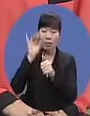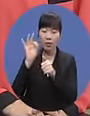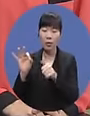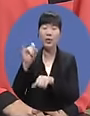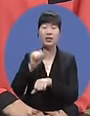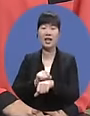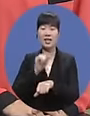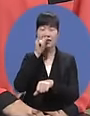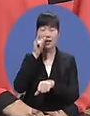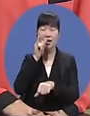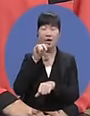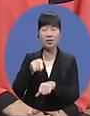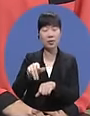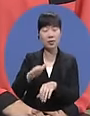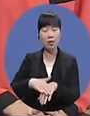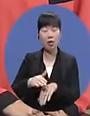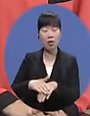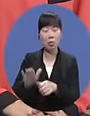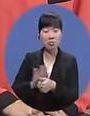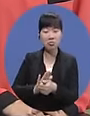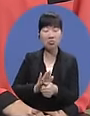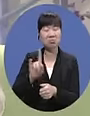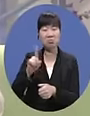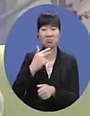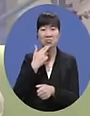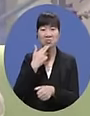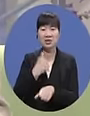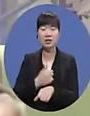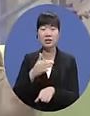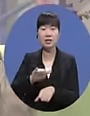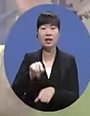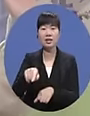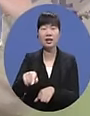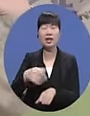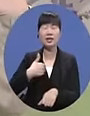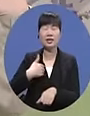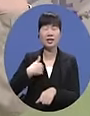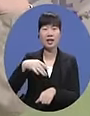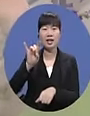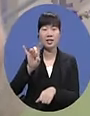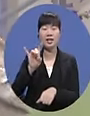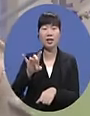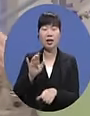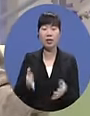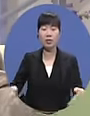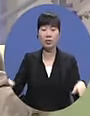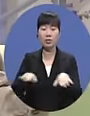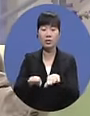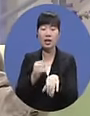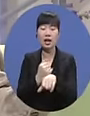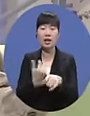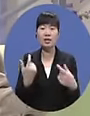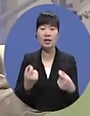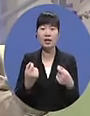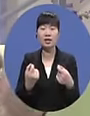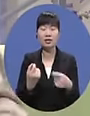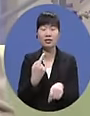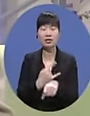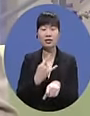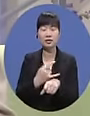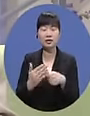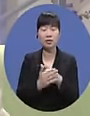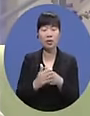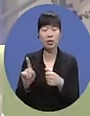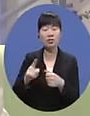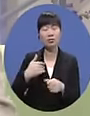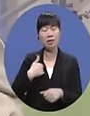잘해요. 얘는 손이 안 가요. 뭐 이렇게 얘기를 하면 이 아이는 그게 자기의 하나의 포장이에요. 그렇죠. 그래야만 그래서, 하는 줄 아는 그렇죠. 거죠. 그렇죠.